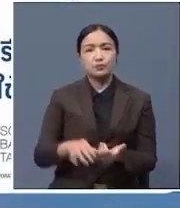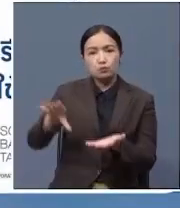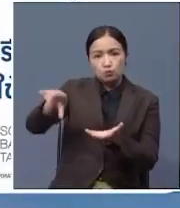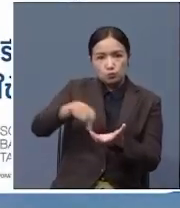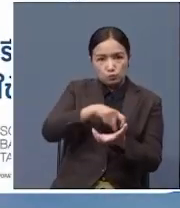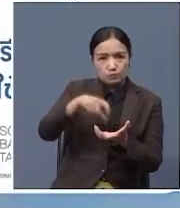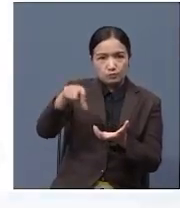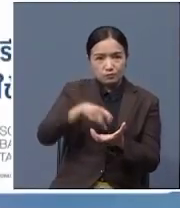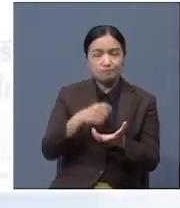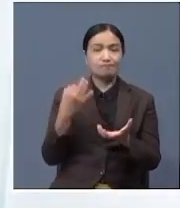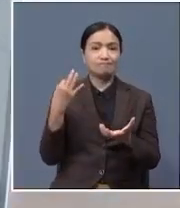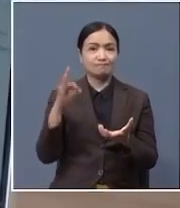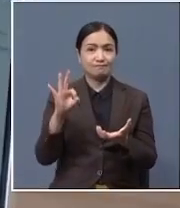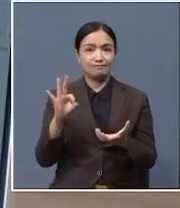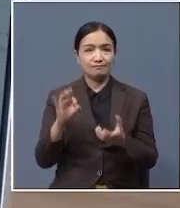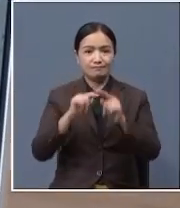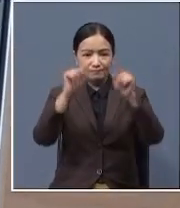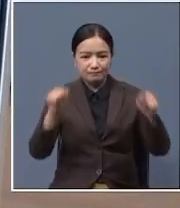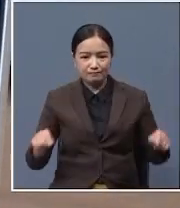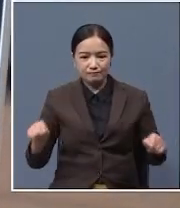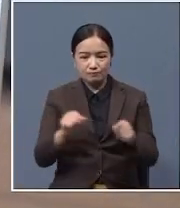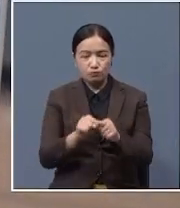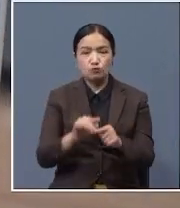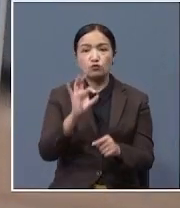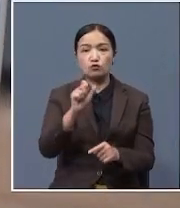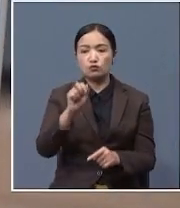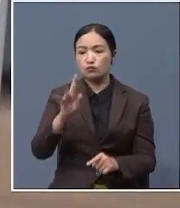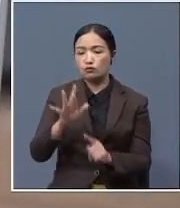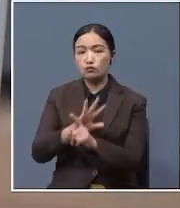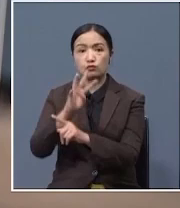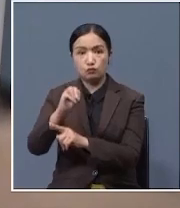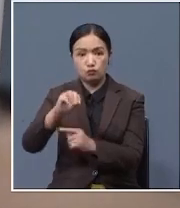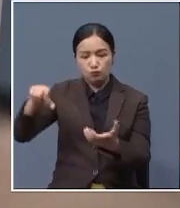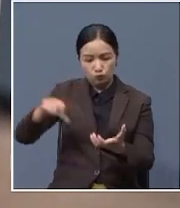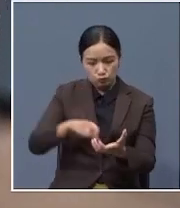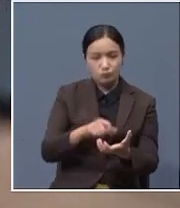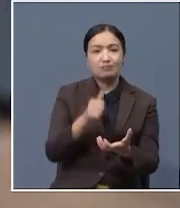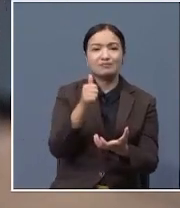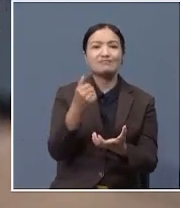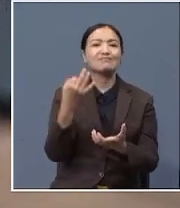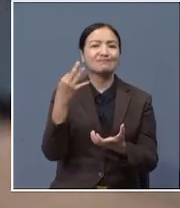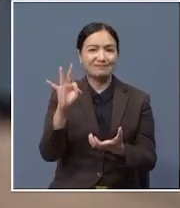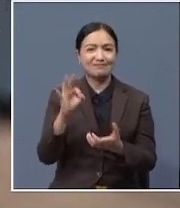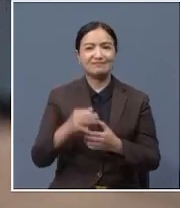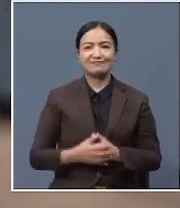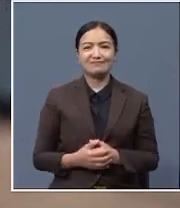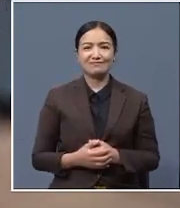าร์บอนฟอร์มได้ฟรีที่ www.bufferbox.co.th